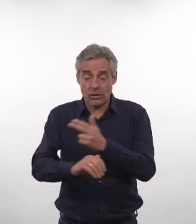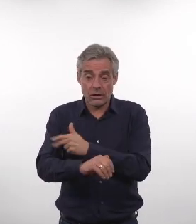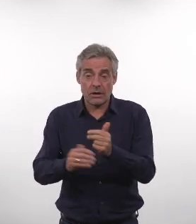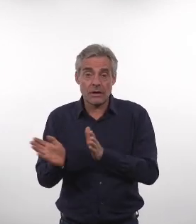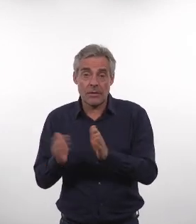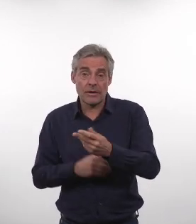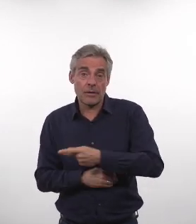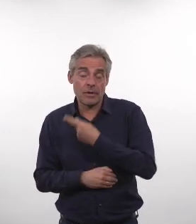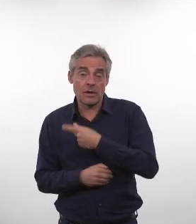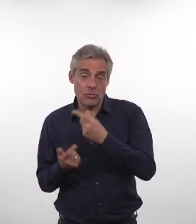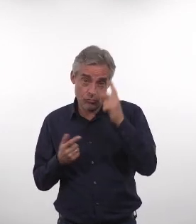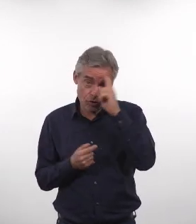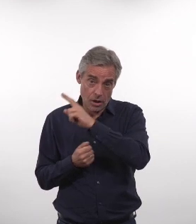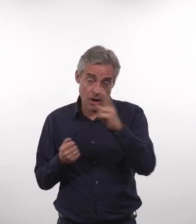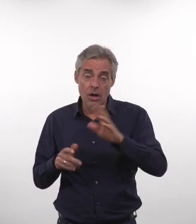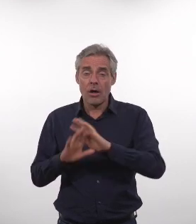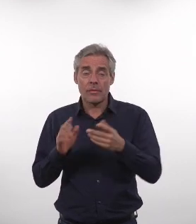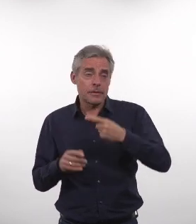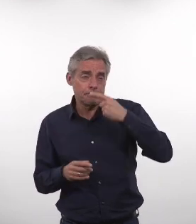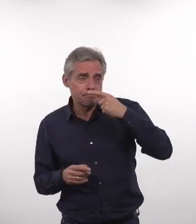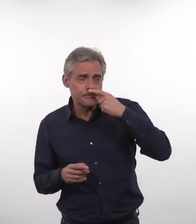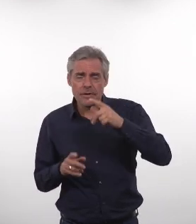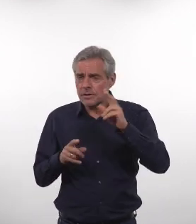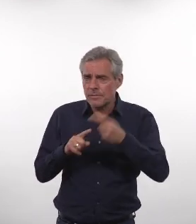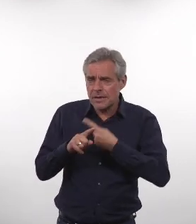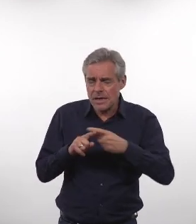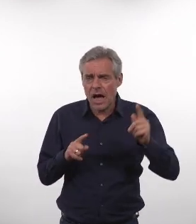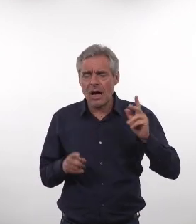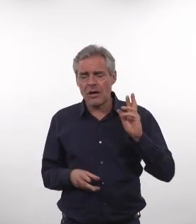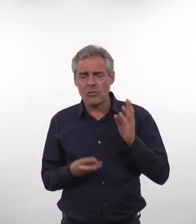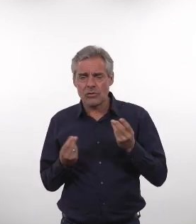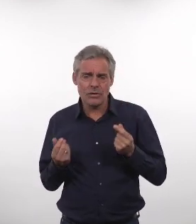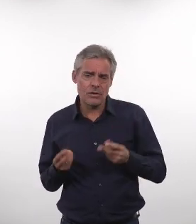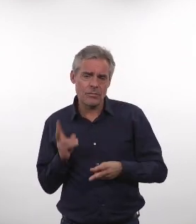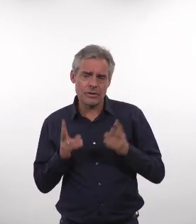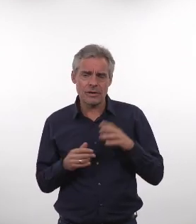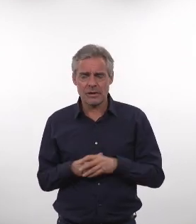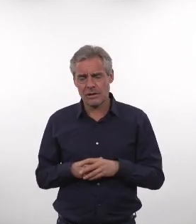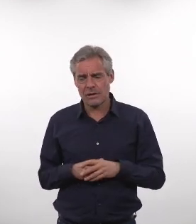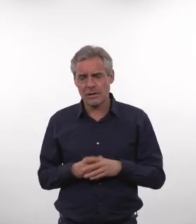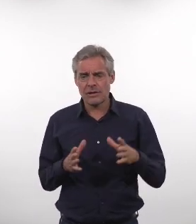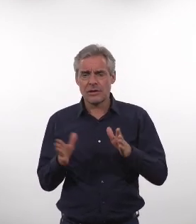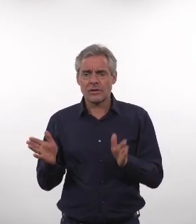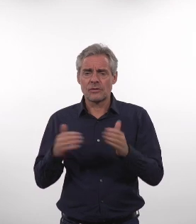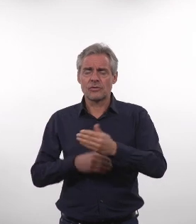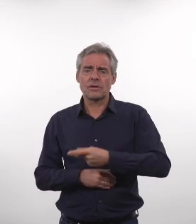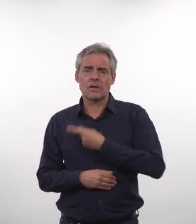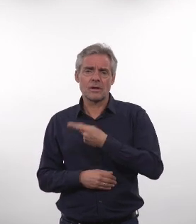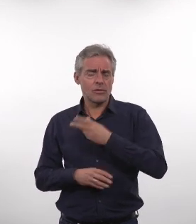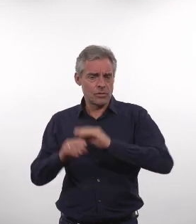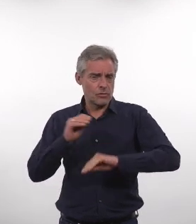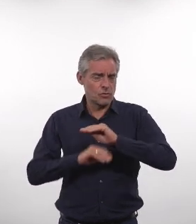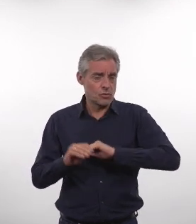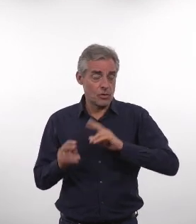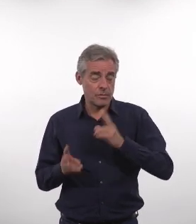peut-être parce que il y a une odeur un petit peu particulière dans les unités de soins et